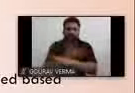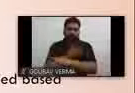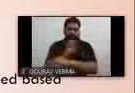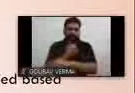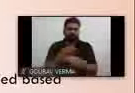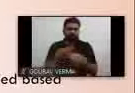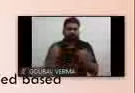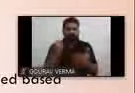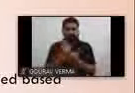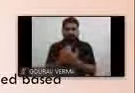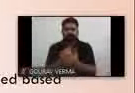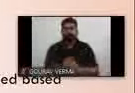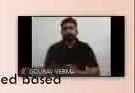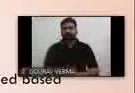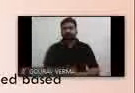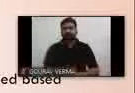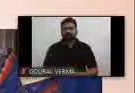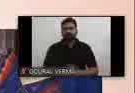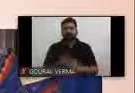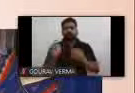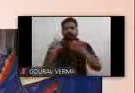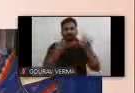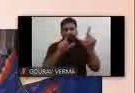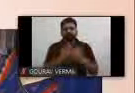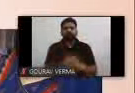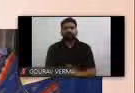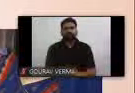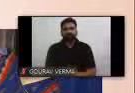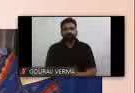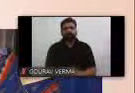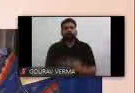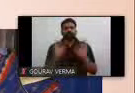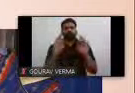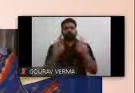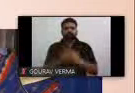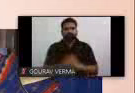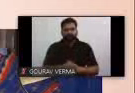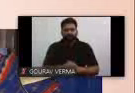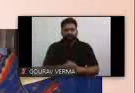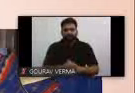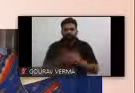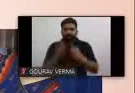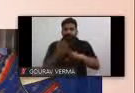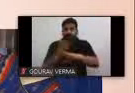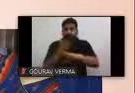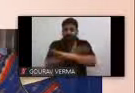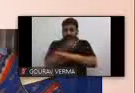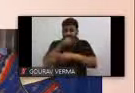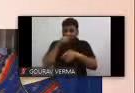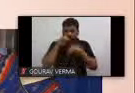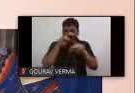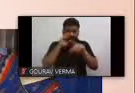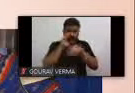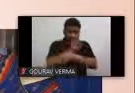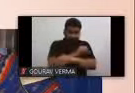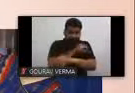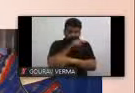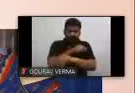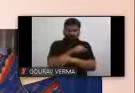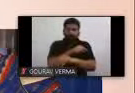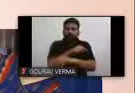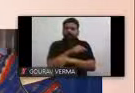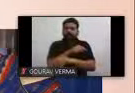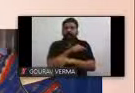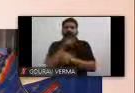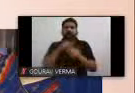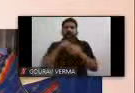नेक्स्ट स्लाइड प्लीज. हाँ, early intervention, the main